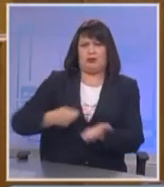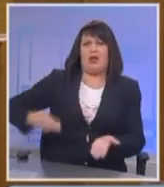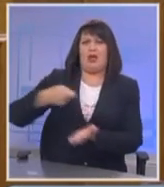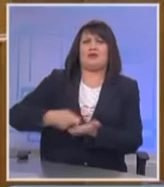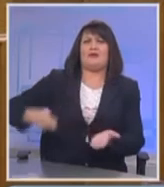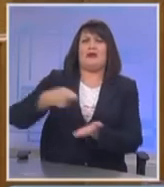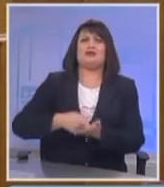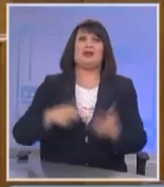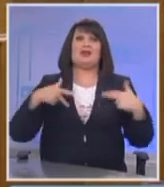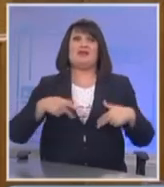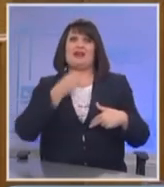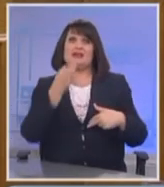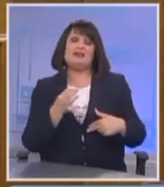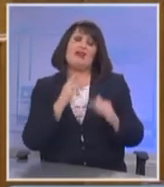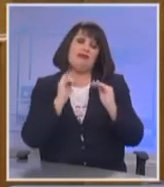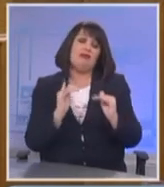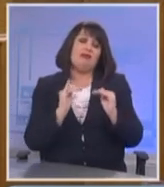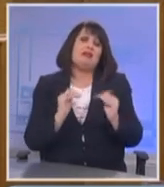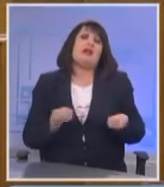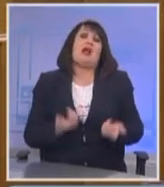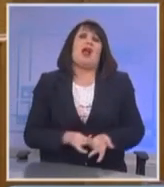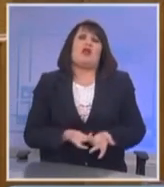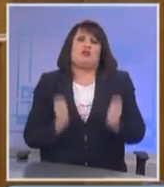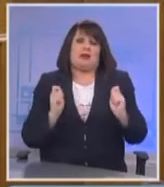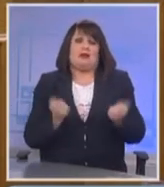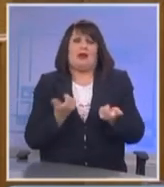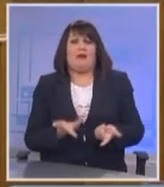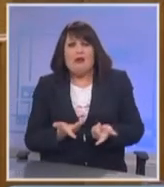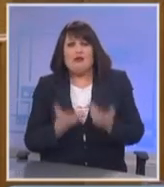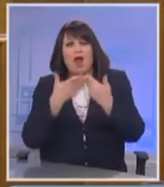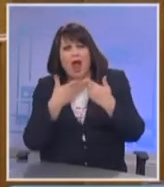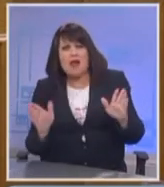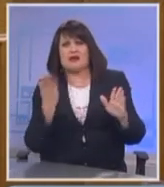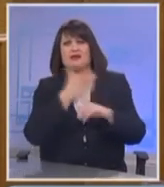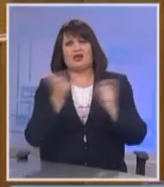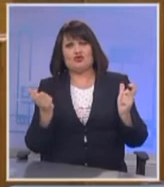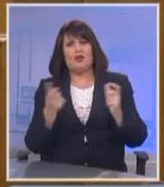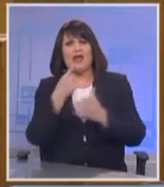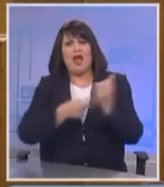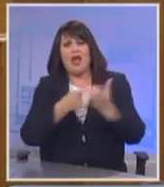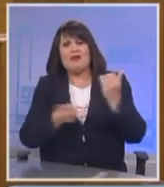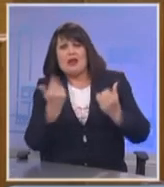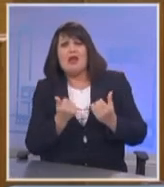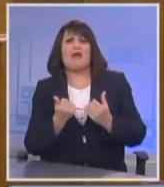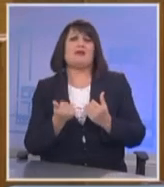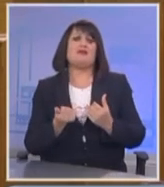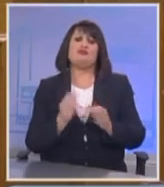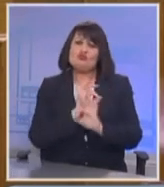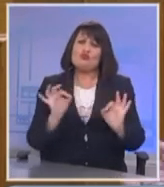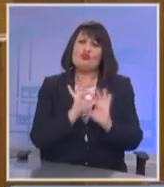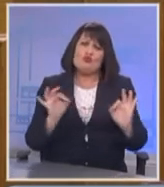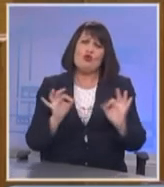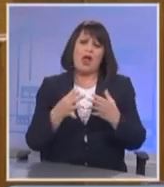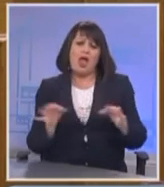αυτή είναι μια δεδομένη κατάσταση που δύσκολα αλλάζει. Εμείς φροντίσαμε να ανοίξουν τα σχολεία χωρίς κενά, χωρίς ελλείψεις. Αυτό είναι